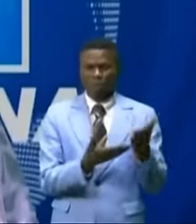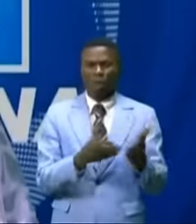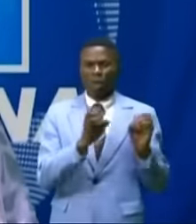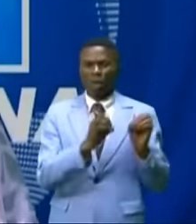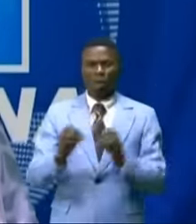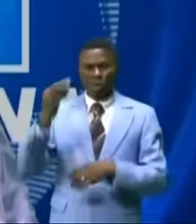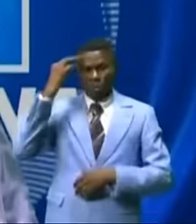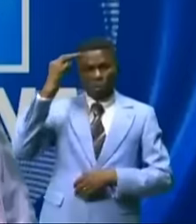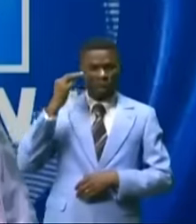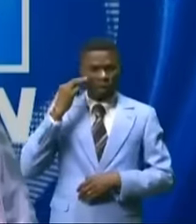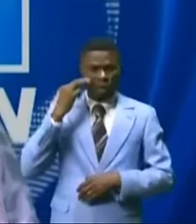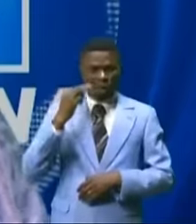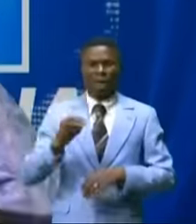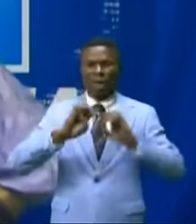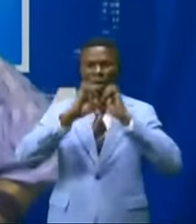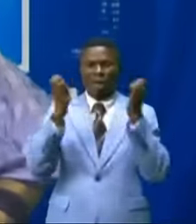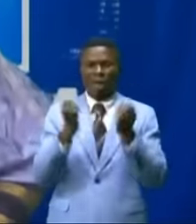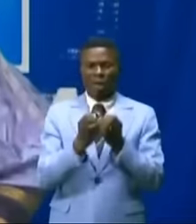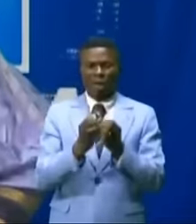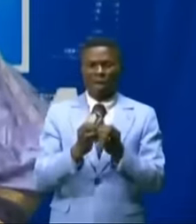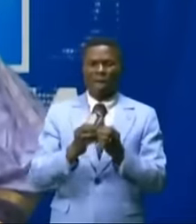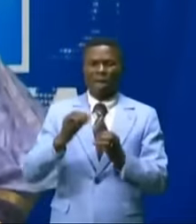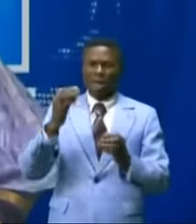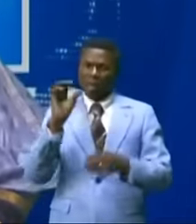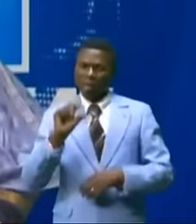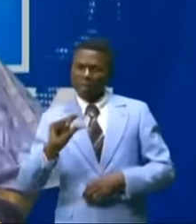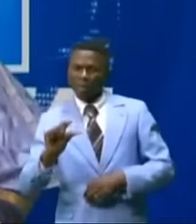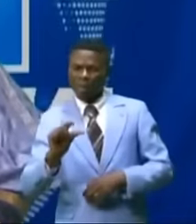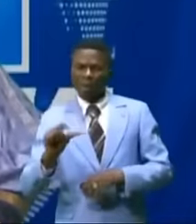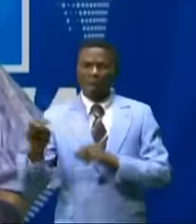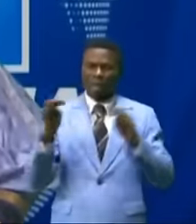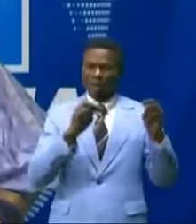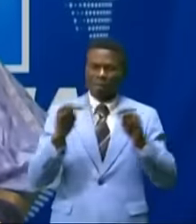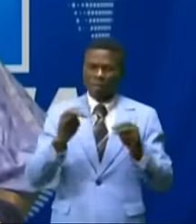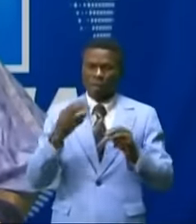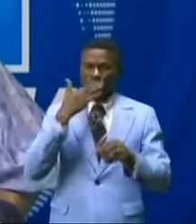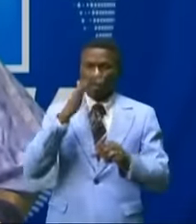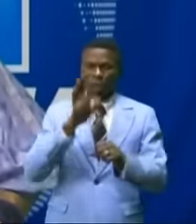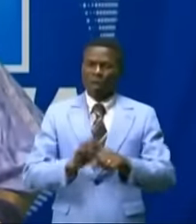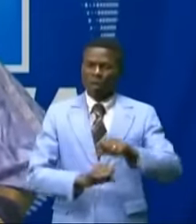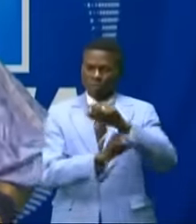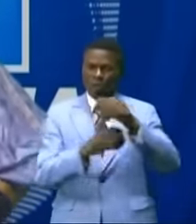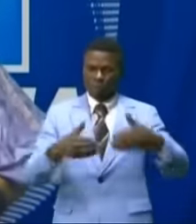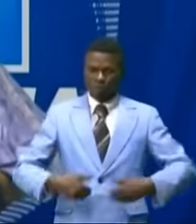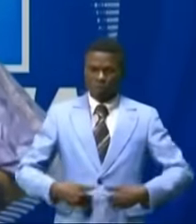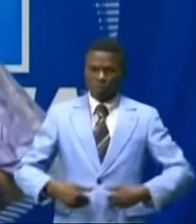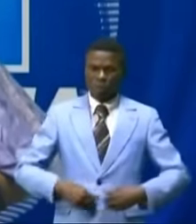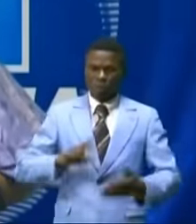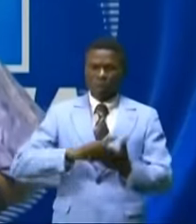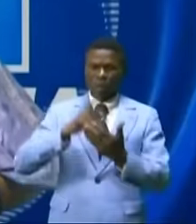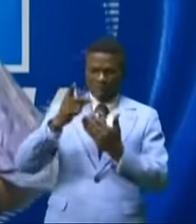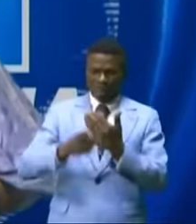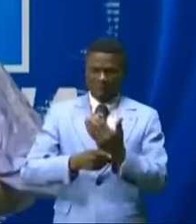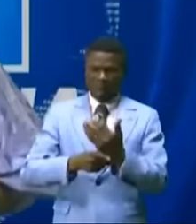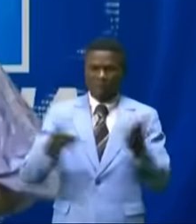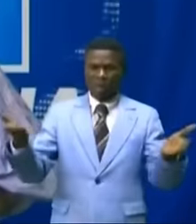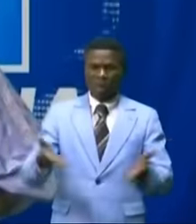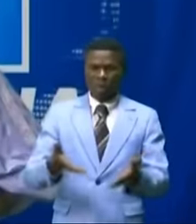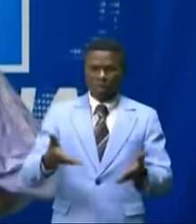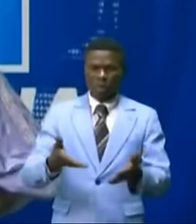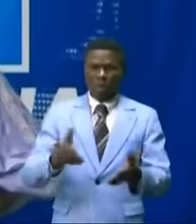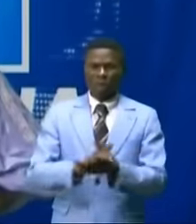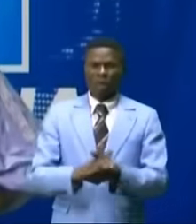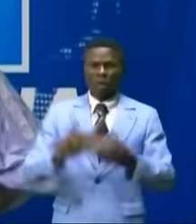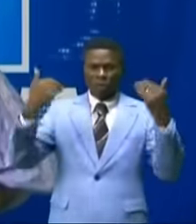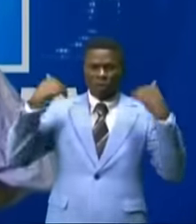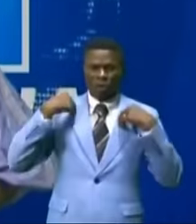par le ministre des Petites et Moyennes Entreprises, Désiré Mzinga, qui a promis de les accompagner dans ce projet. C'était en présence du corps